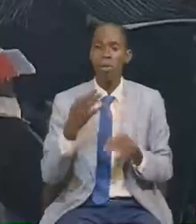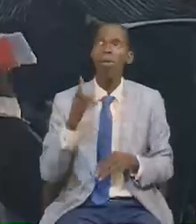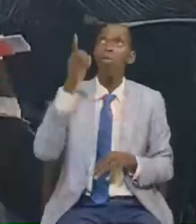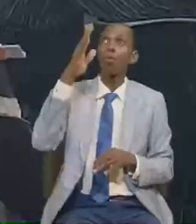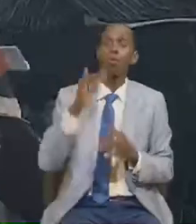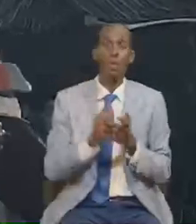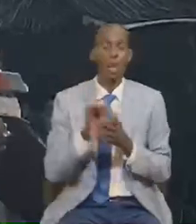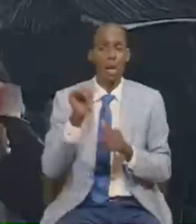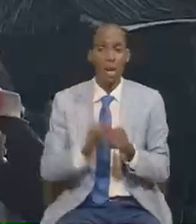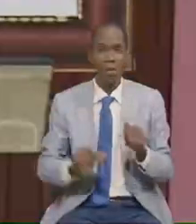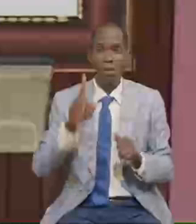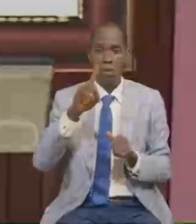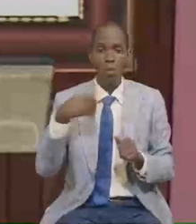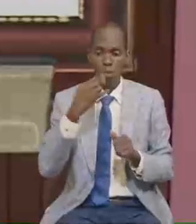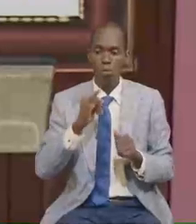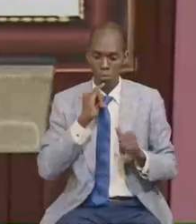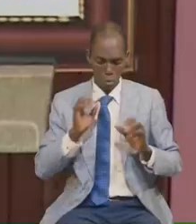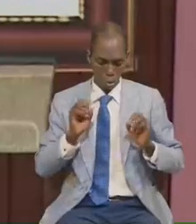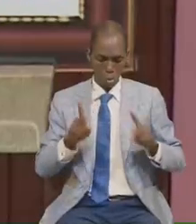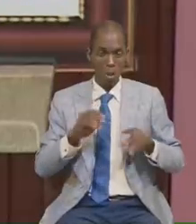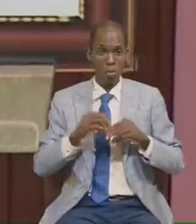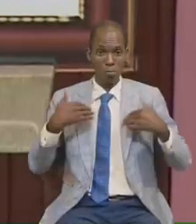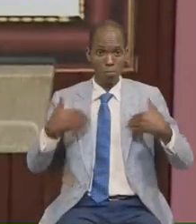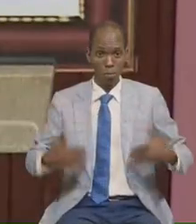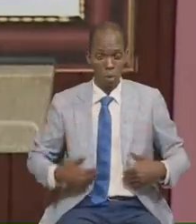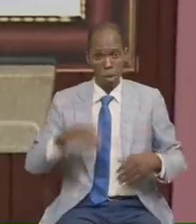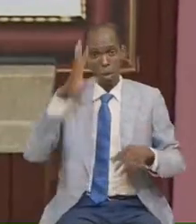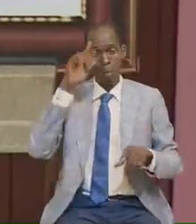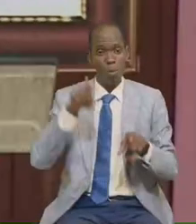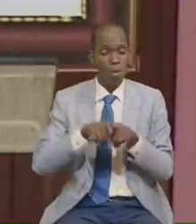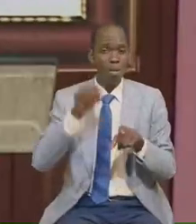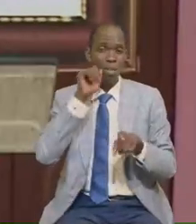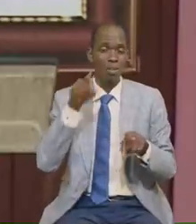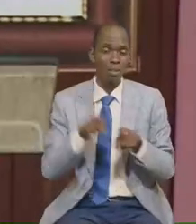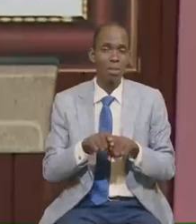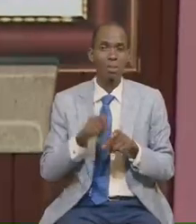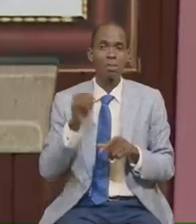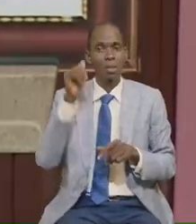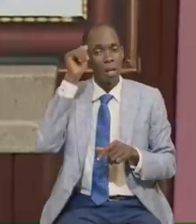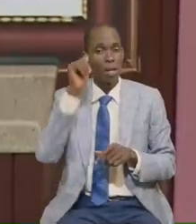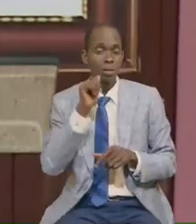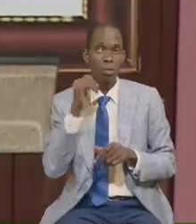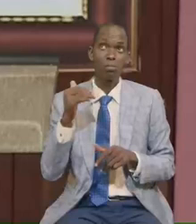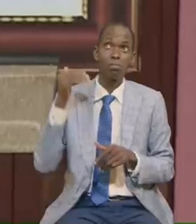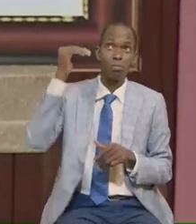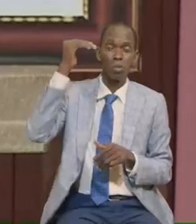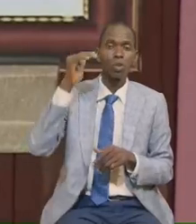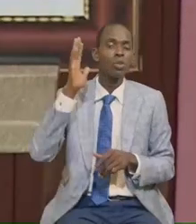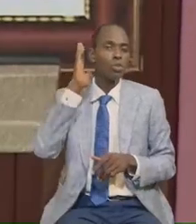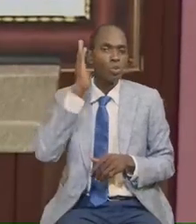en bonne santé tous ceux en bonne santé tout adulte face quelque chose